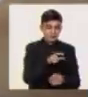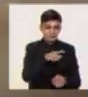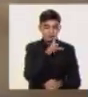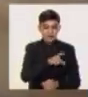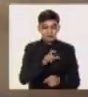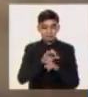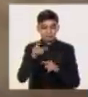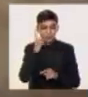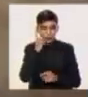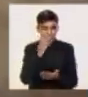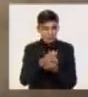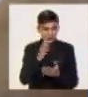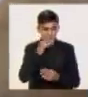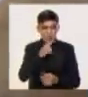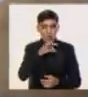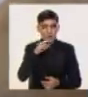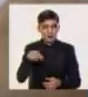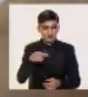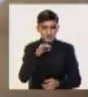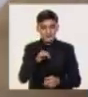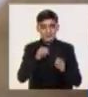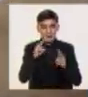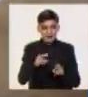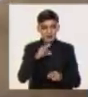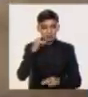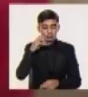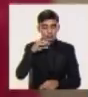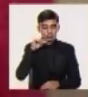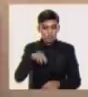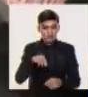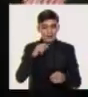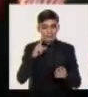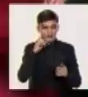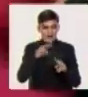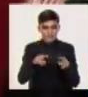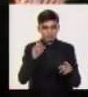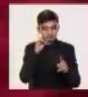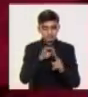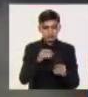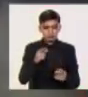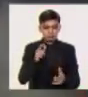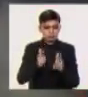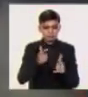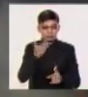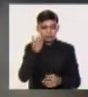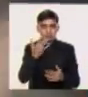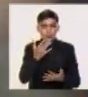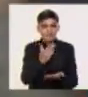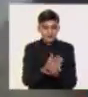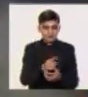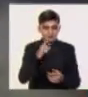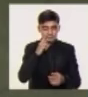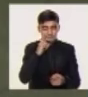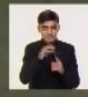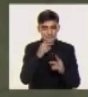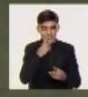времени собирается обязать предпринимателей открыть специальные счета для таких целей, чтобы видеть реальные доходы. Участились случаи, когда